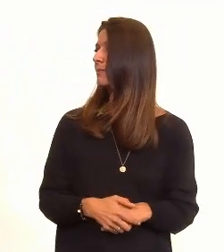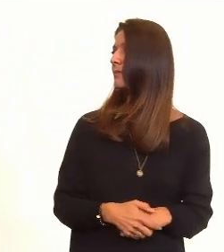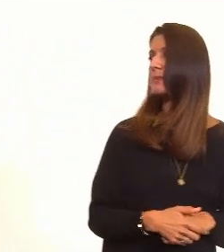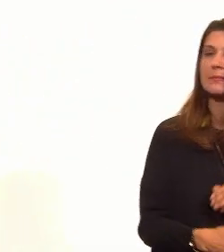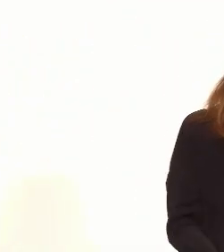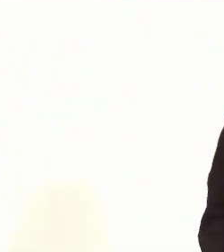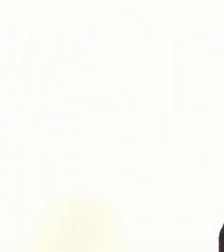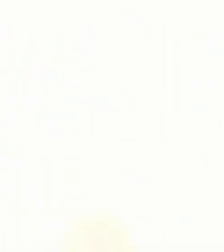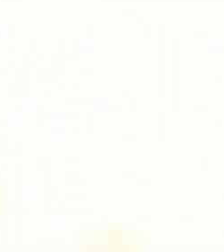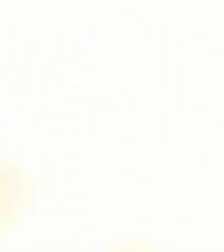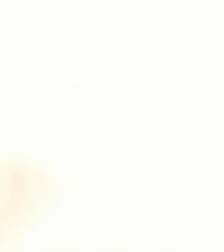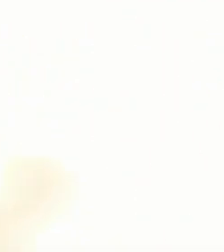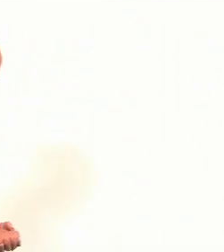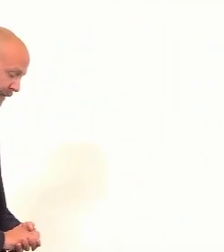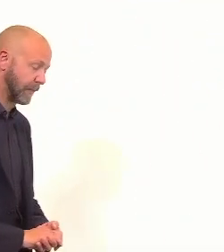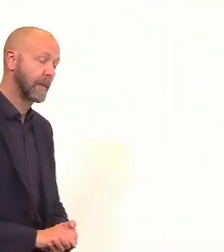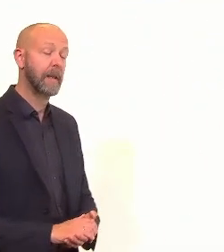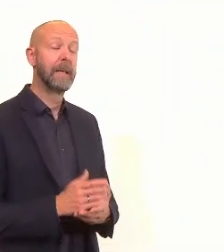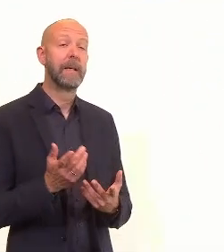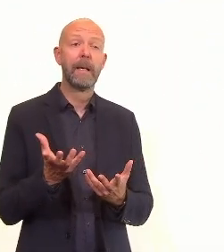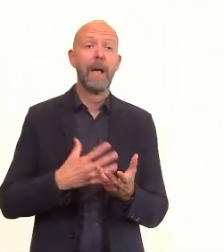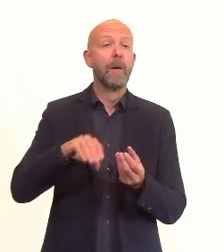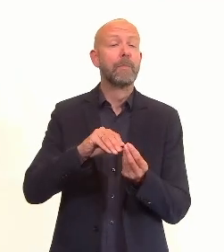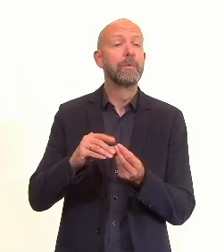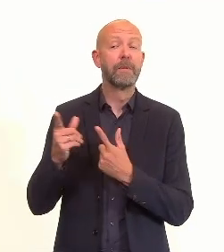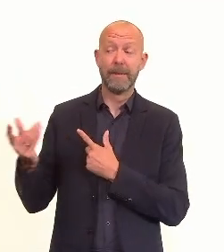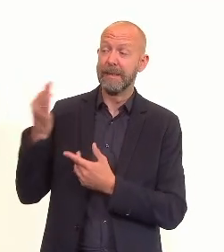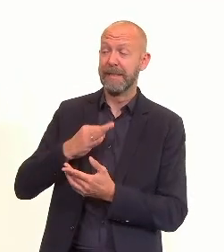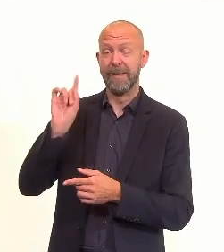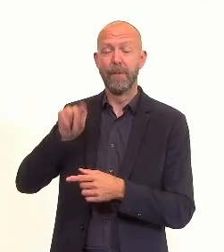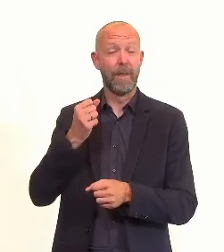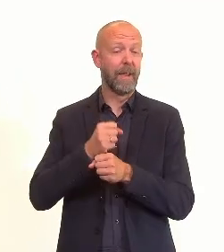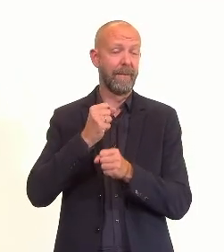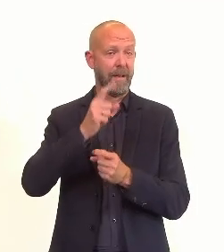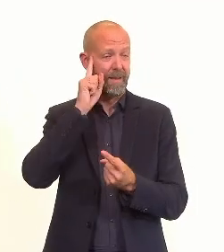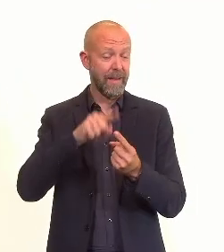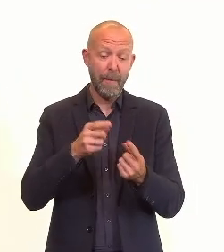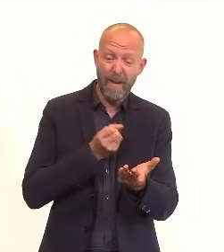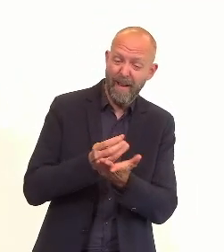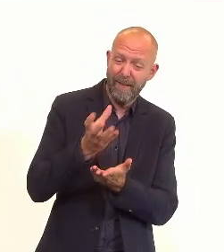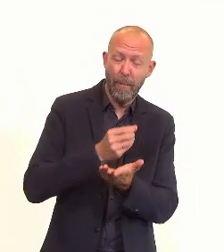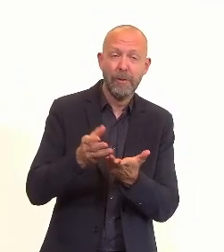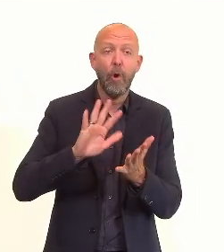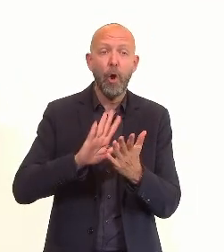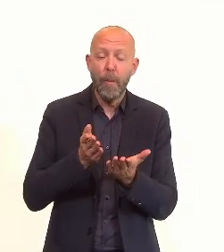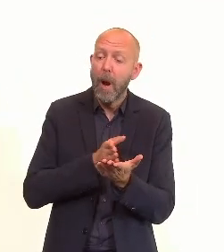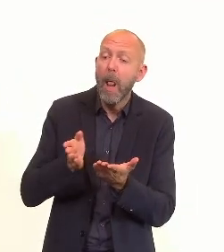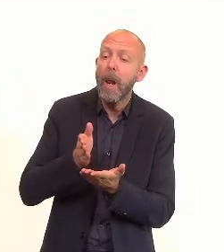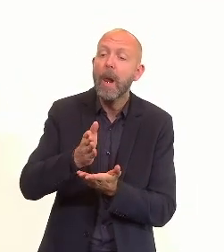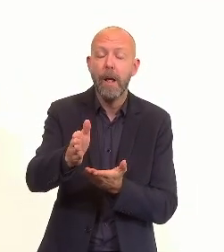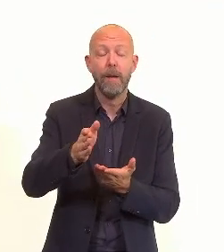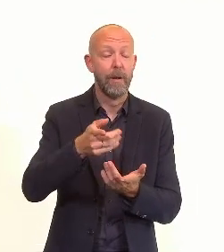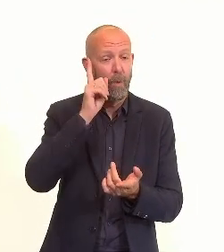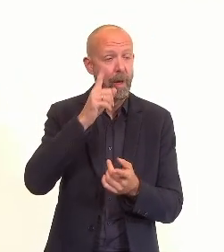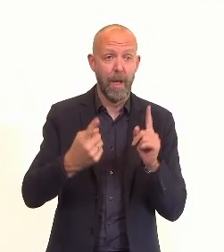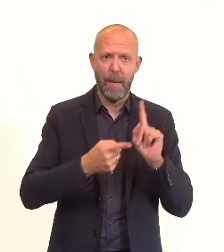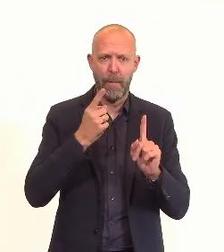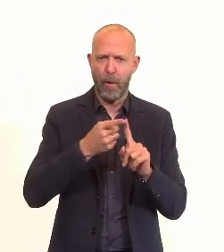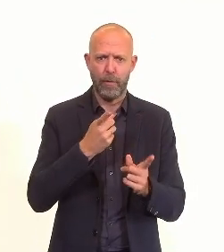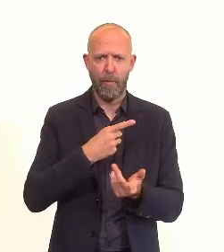la programmation culturelle et comment avoir un comité de résidents qui s'emparent de la programmation et des événements qu'on propose